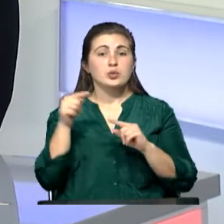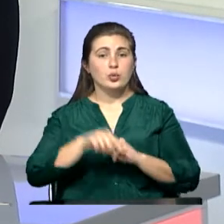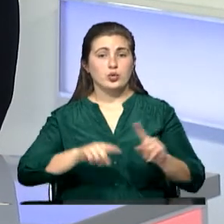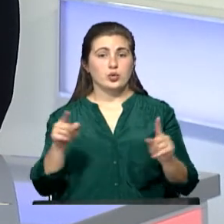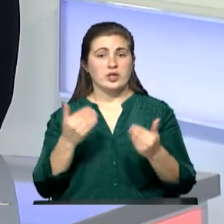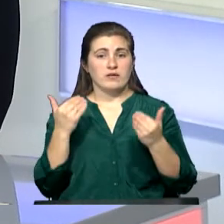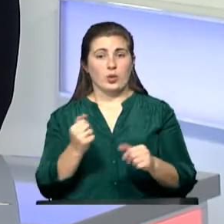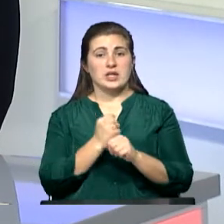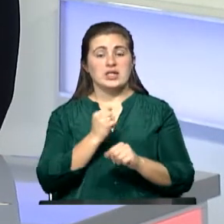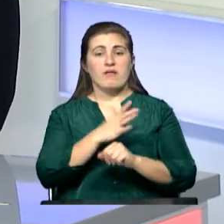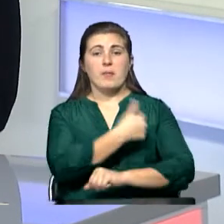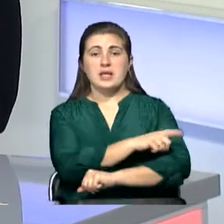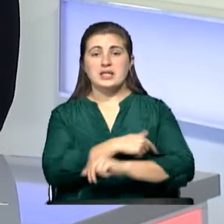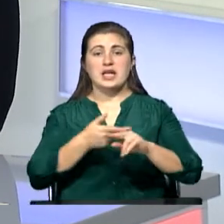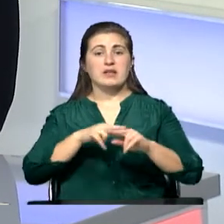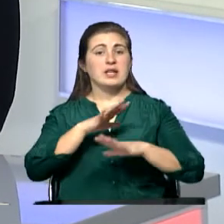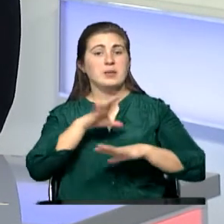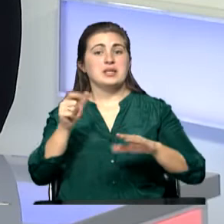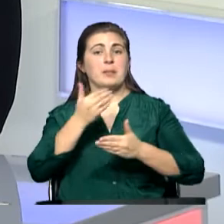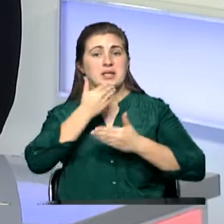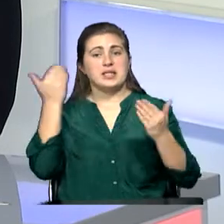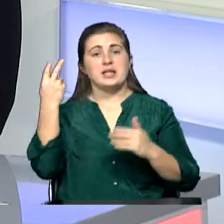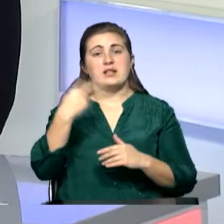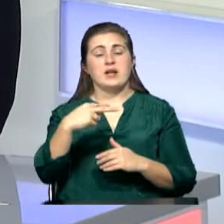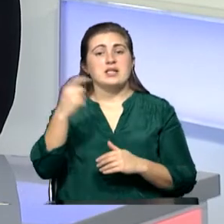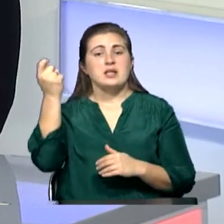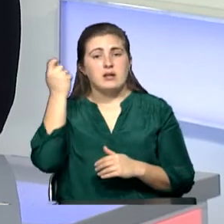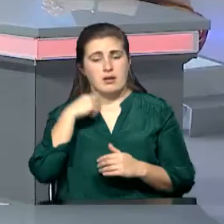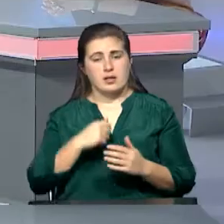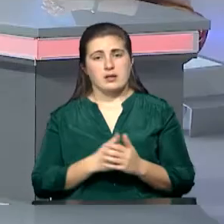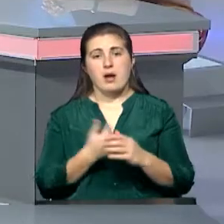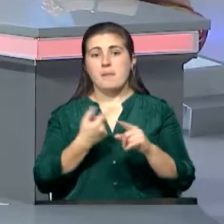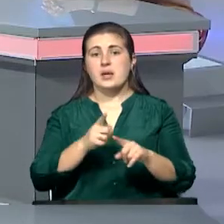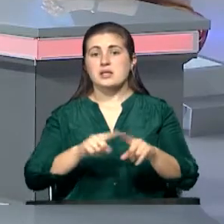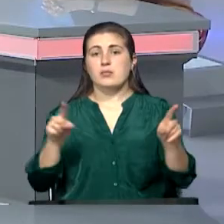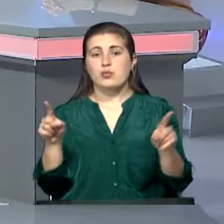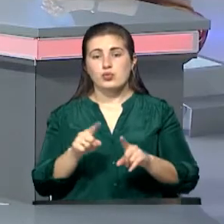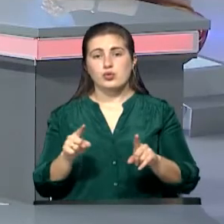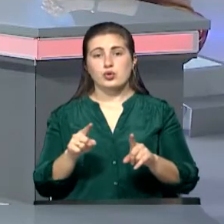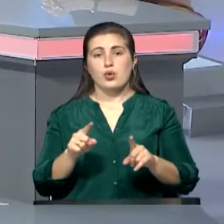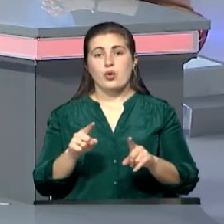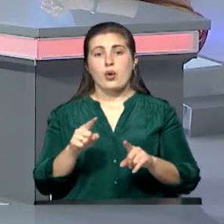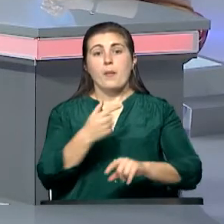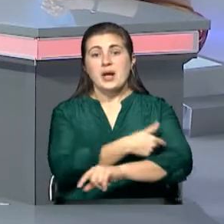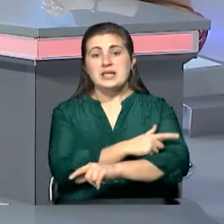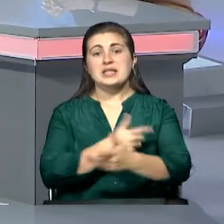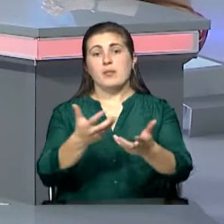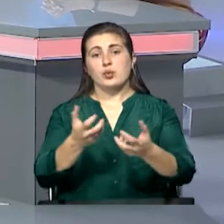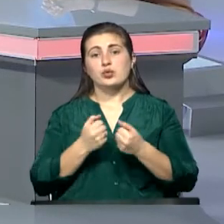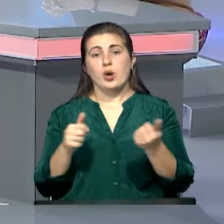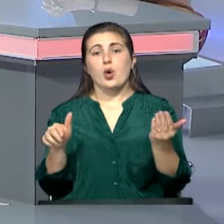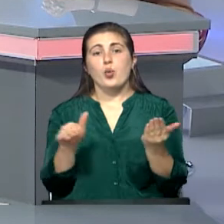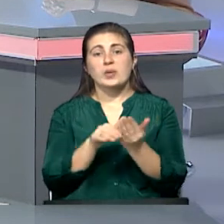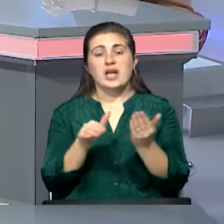сегодня делается в больницах, этого не было за последние 20 лет. Потому что в больница получала